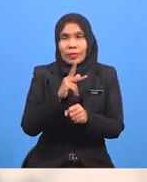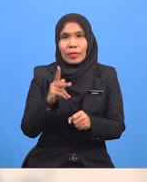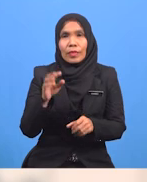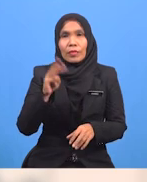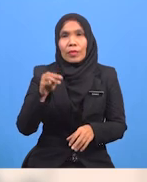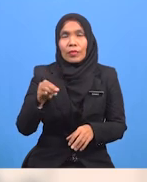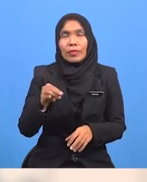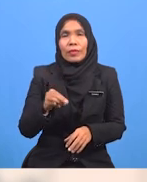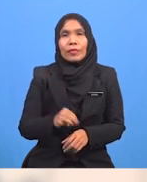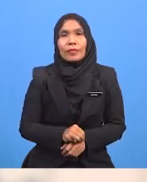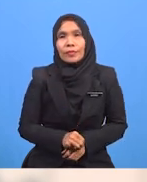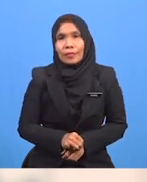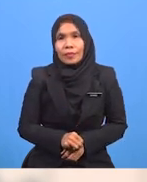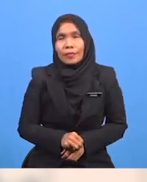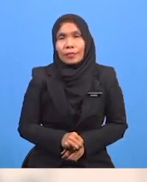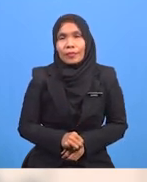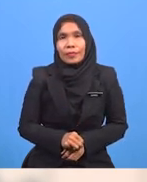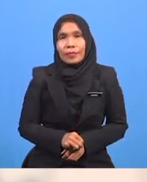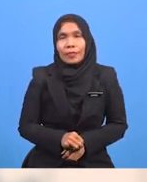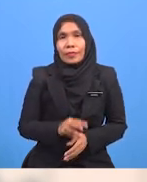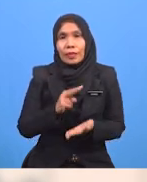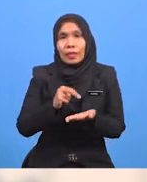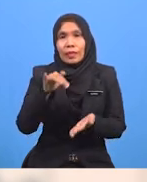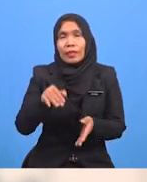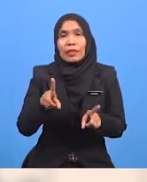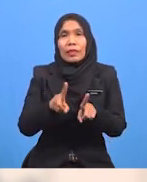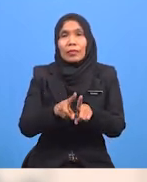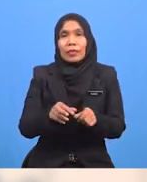memperoleh nilai x yang sama dengan ceguk